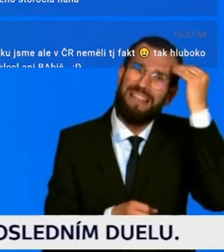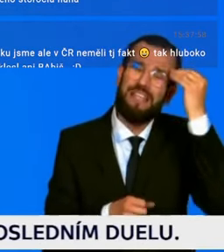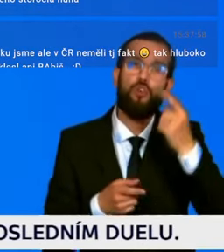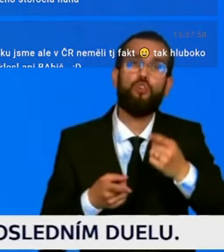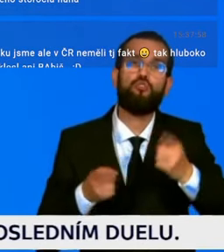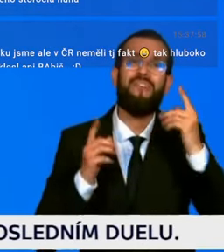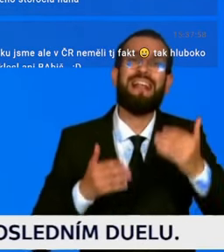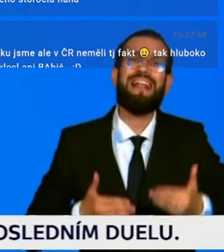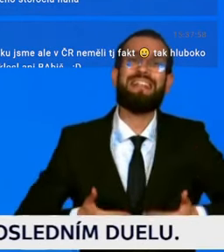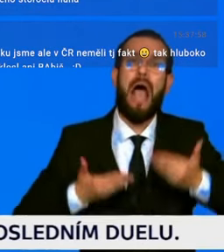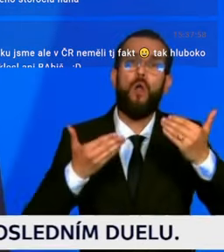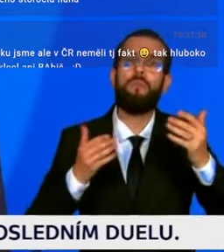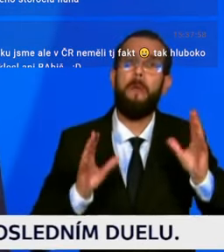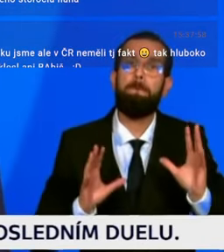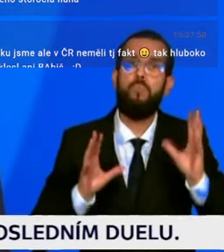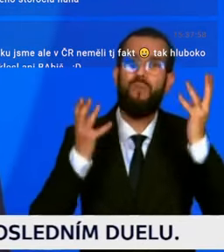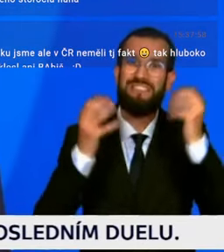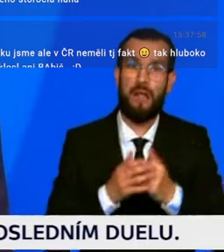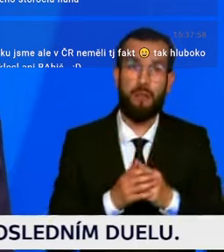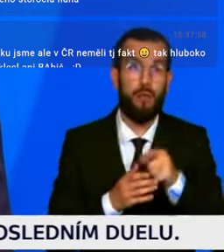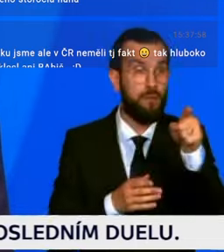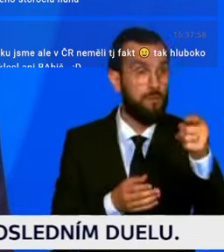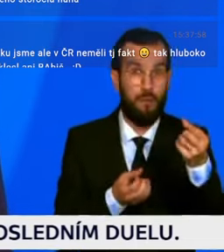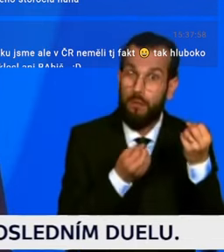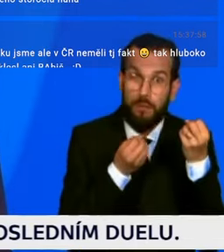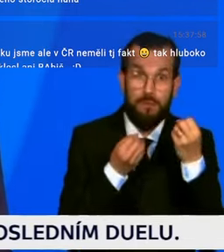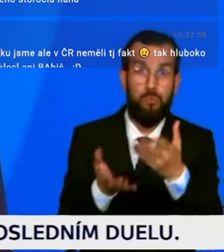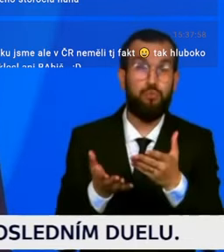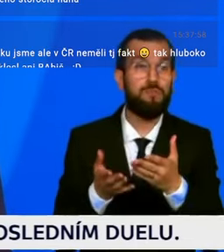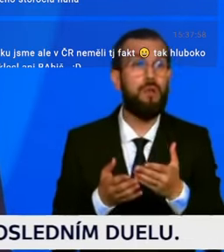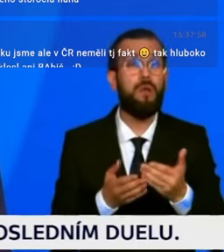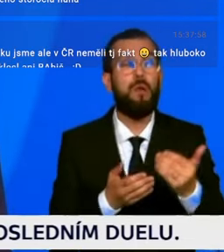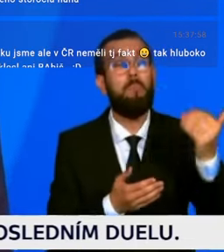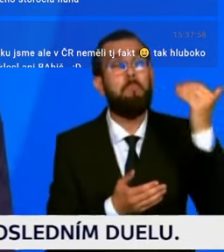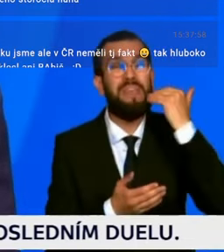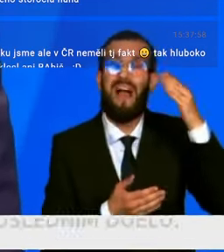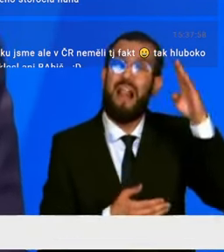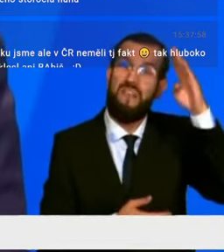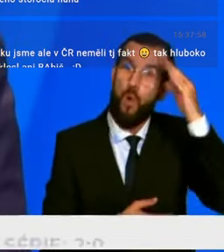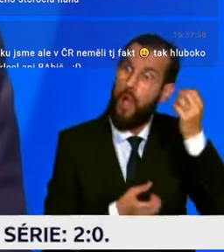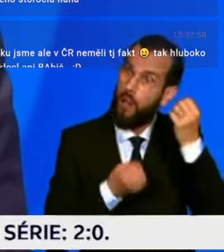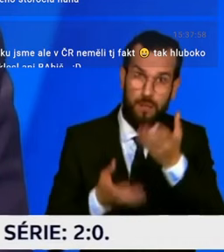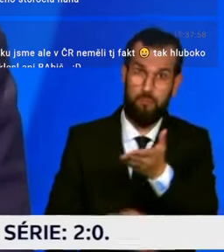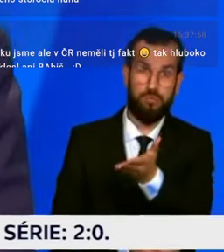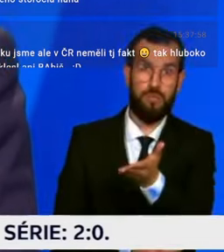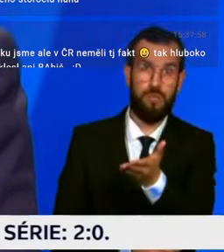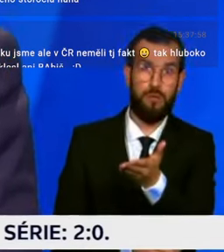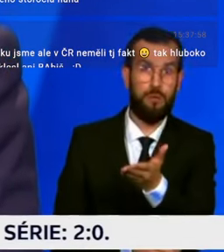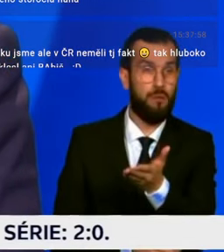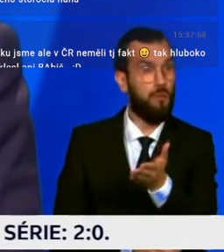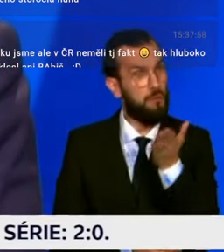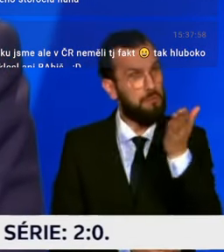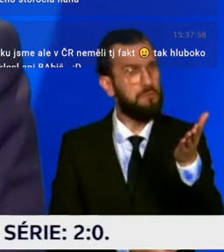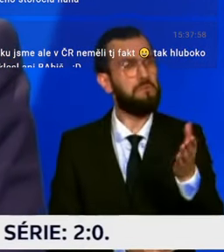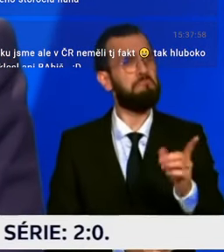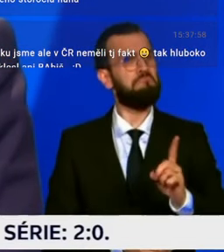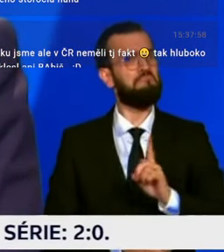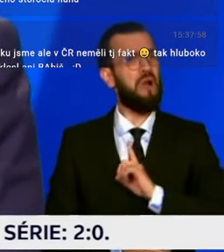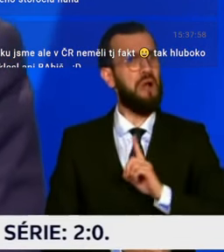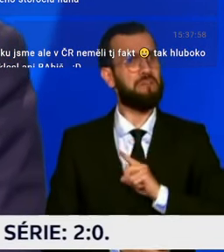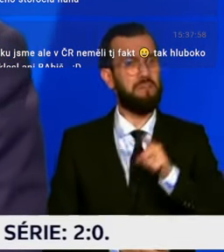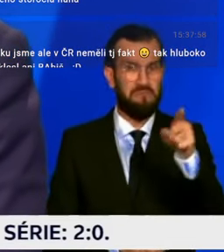Povstania nepustili ste tam občanov ani veteránov nikoho Len aby ste si sami teda ako najväčší vlastenci tejto